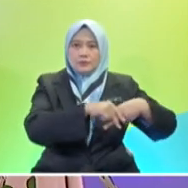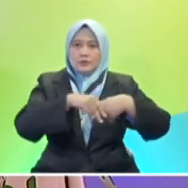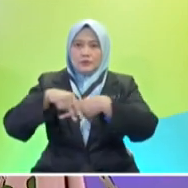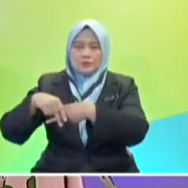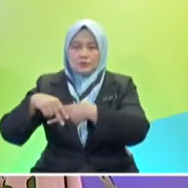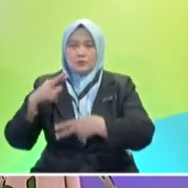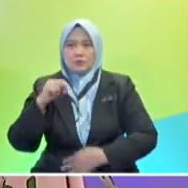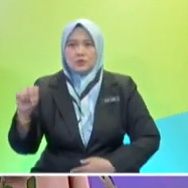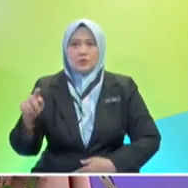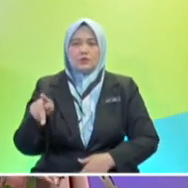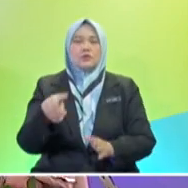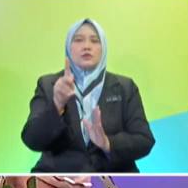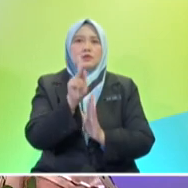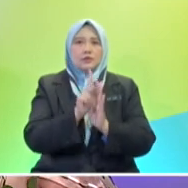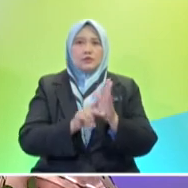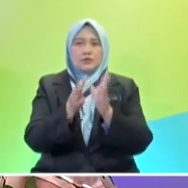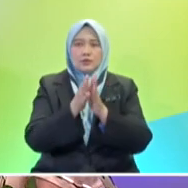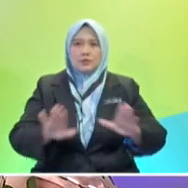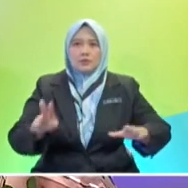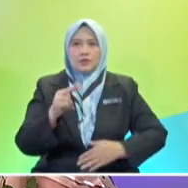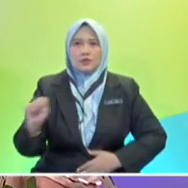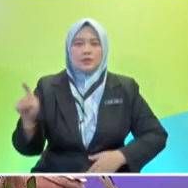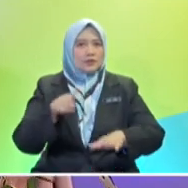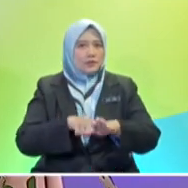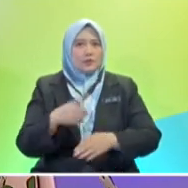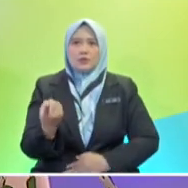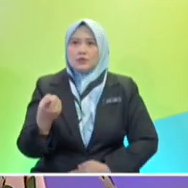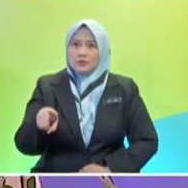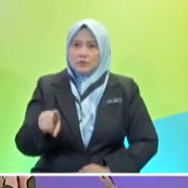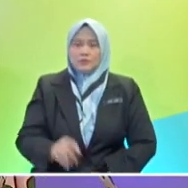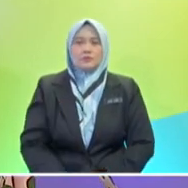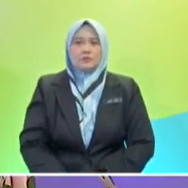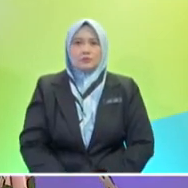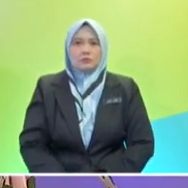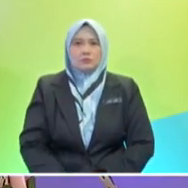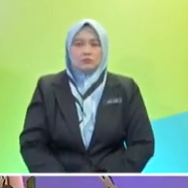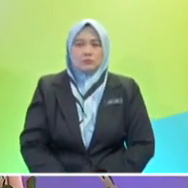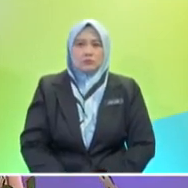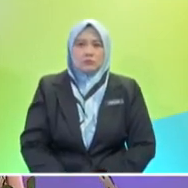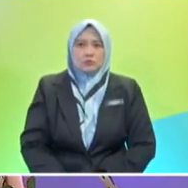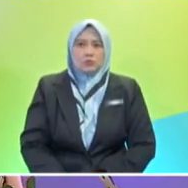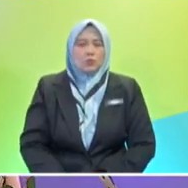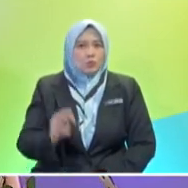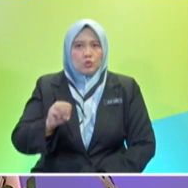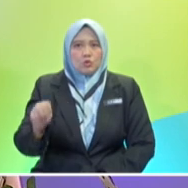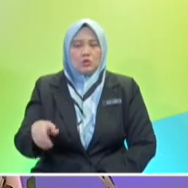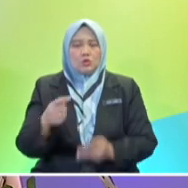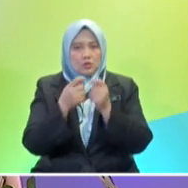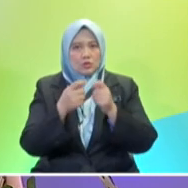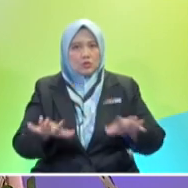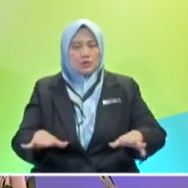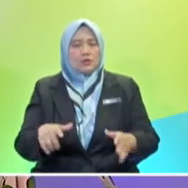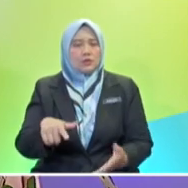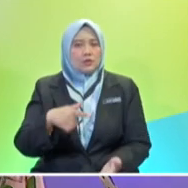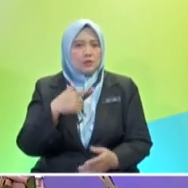keselamatan di dapur. Baiklah murid-murid, kamu telah melihat paparan multimedia tadi.